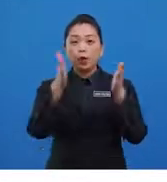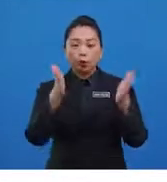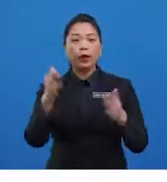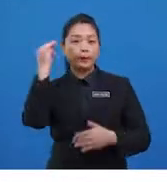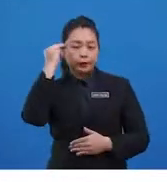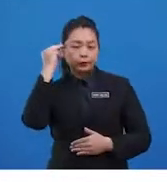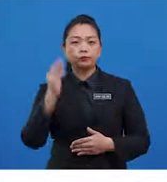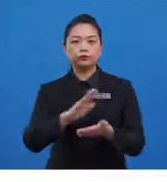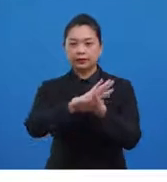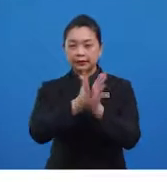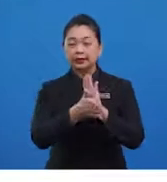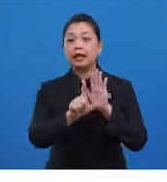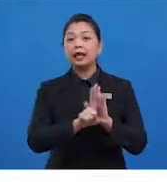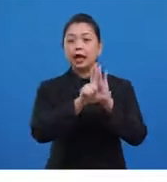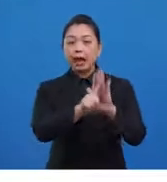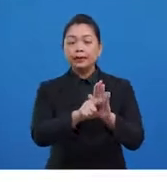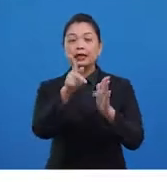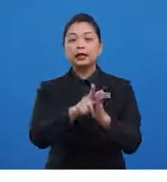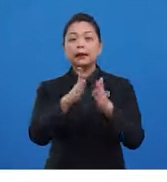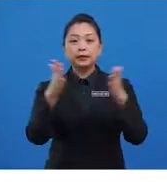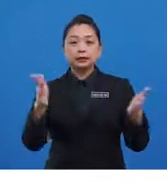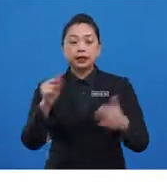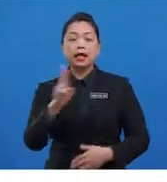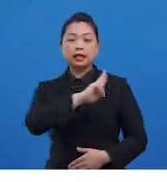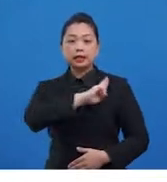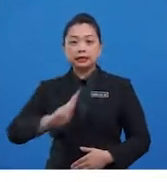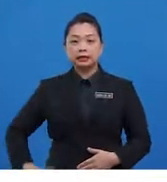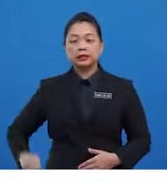menjadi lambang kebesaran Raja-Raja Melayu.